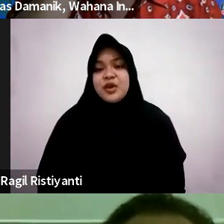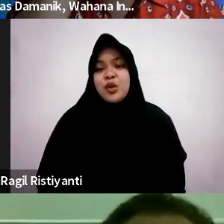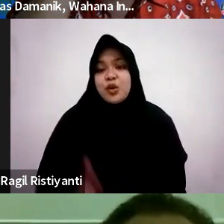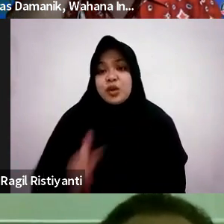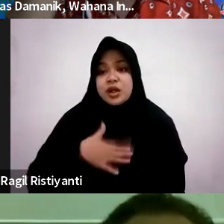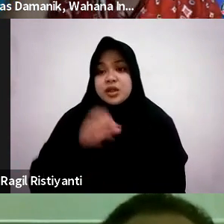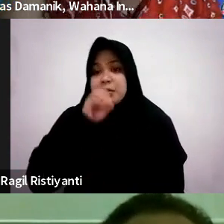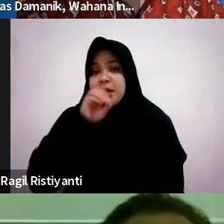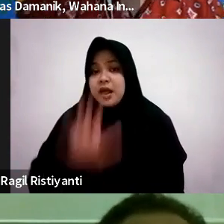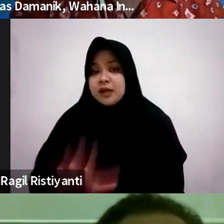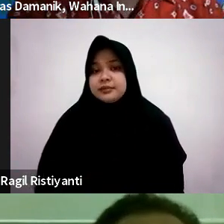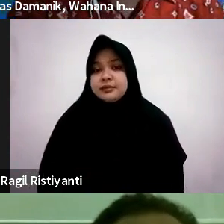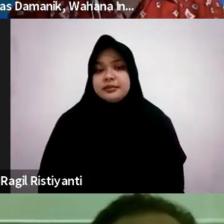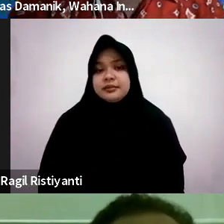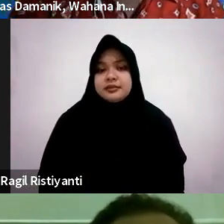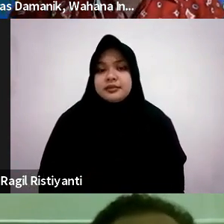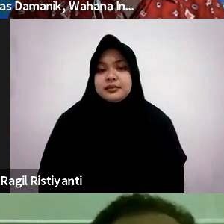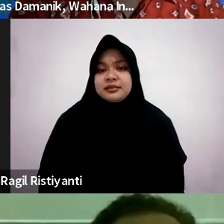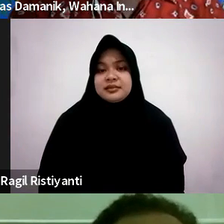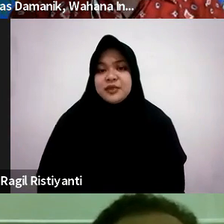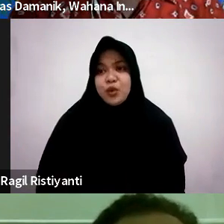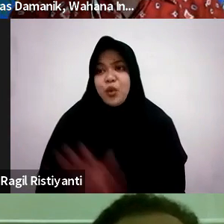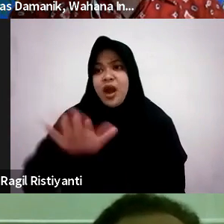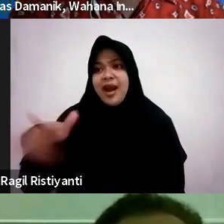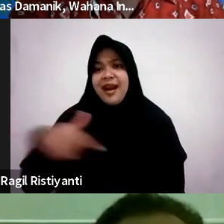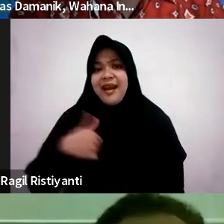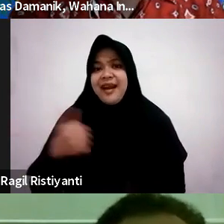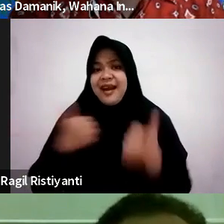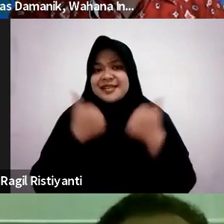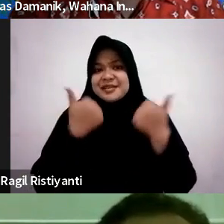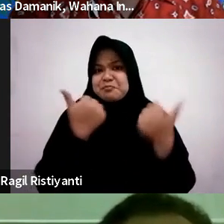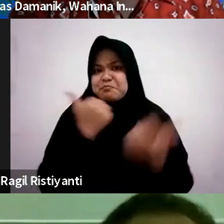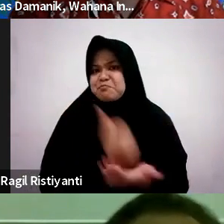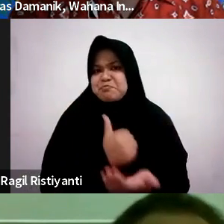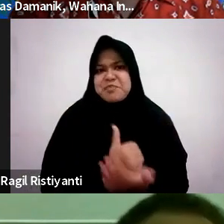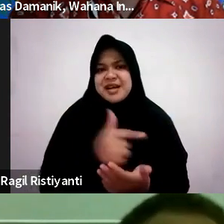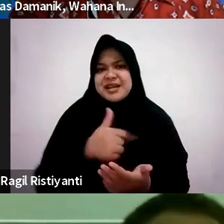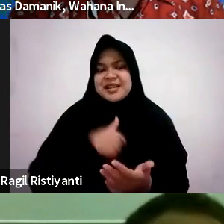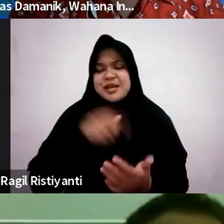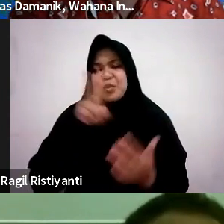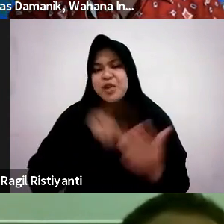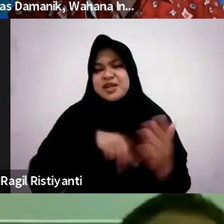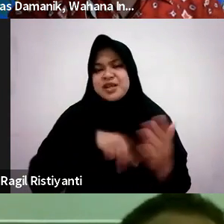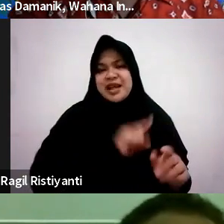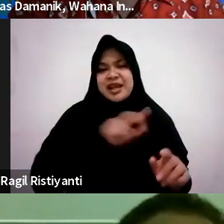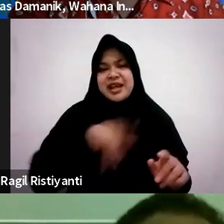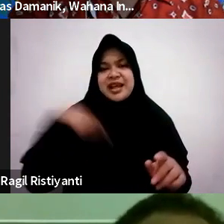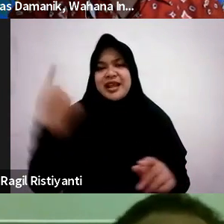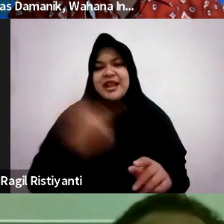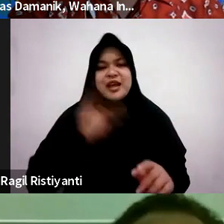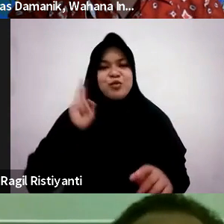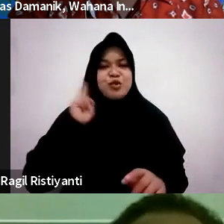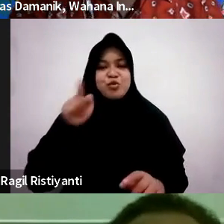apa nanya-nanya asik banget anaknya tetapi waktu itu dia bekerja sendiri dan kita ibu-ibu gitu kan Hai